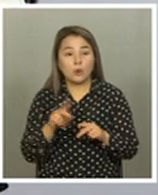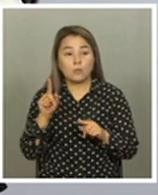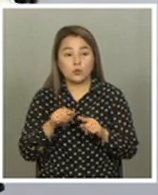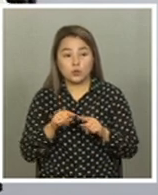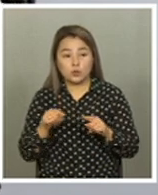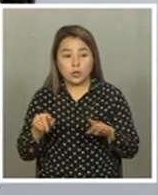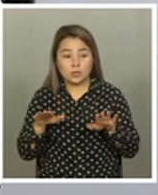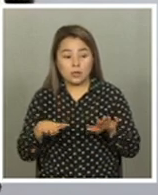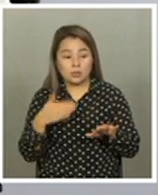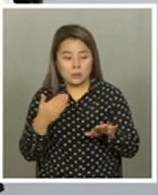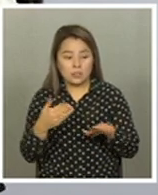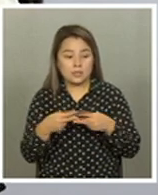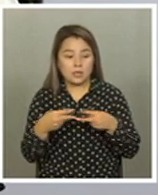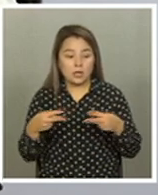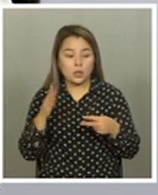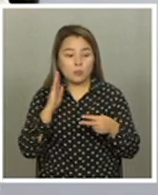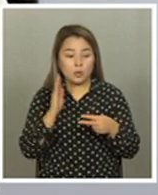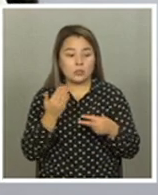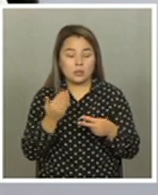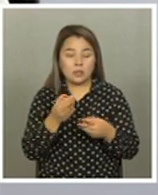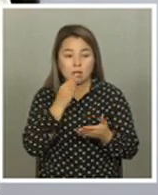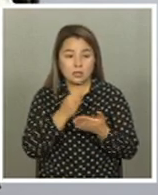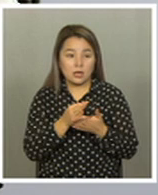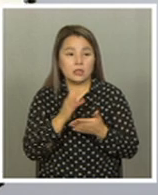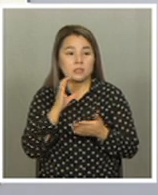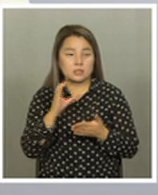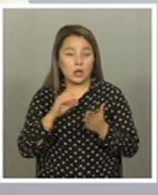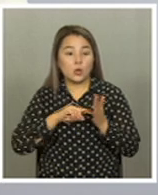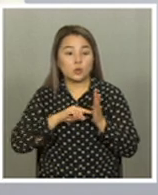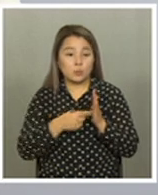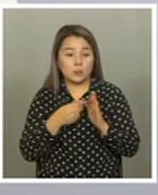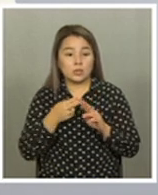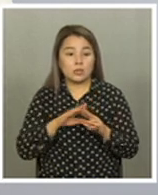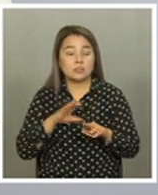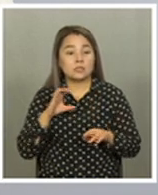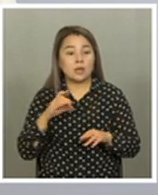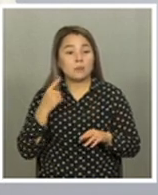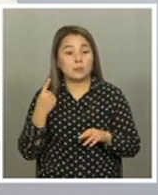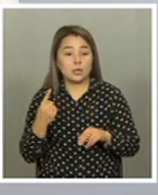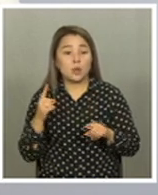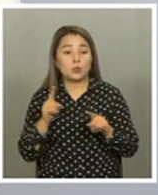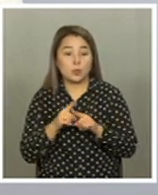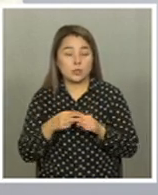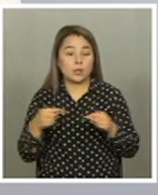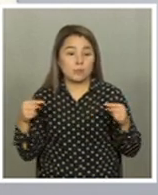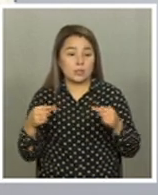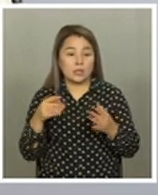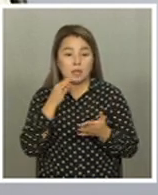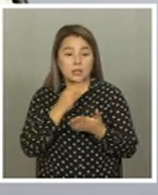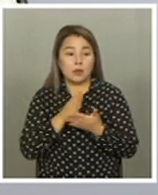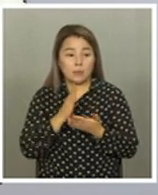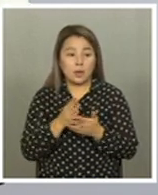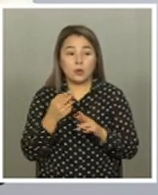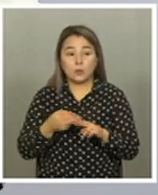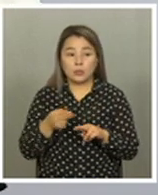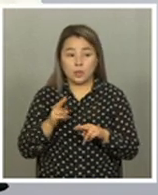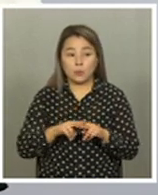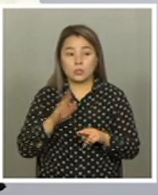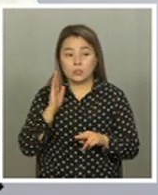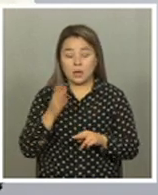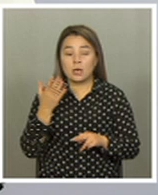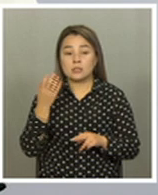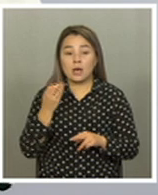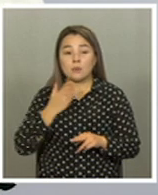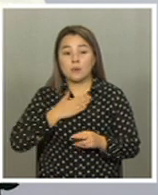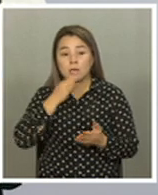және тең болса, мынау С төбесі мен С1 төбесі де беттеседі. Олай болса, тағы да біз